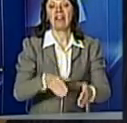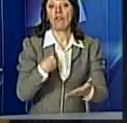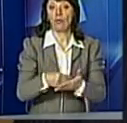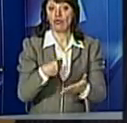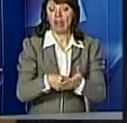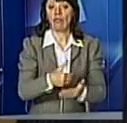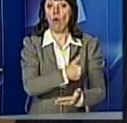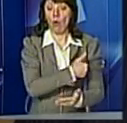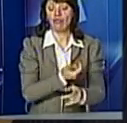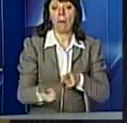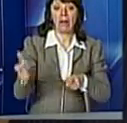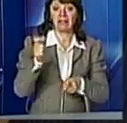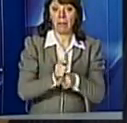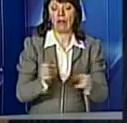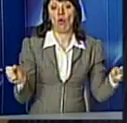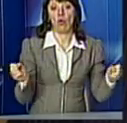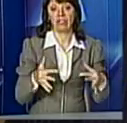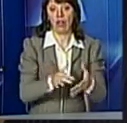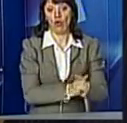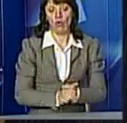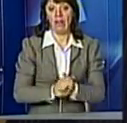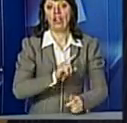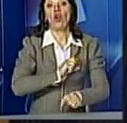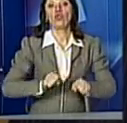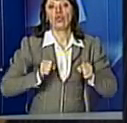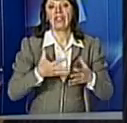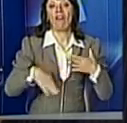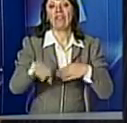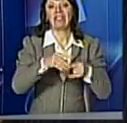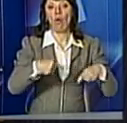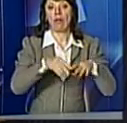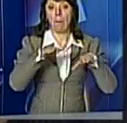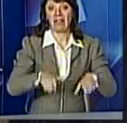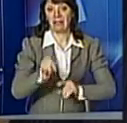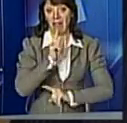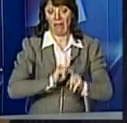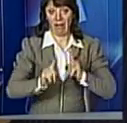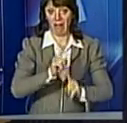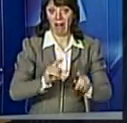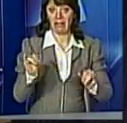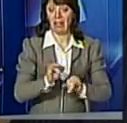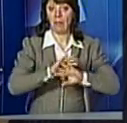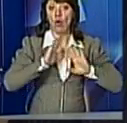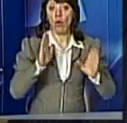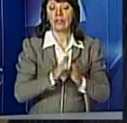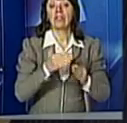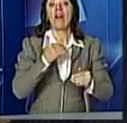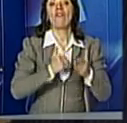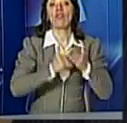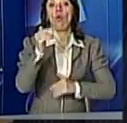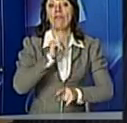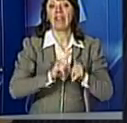відтак Ми хочемо максимально консолідувати зусилля всіх голів місцеви рад і депутатського корпусу в Верховній Раді від